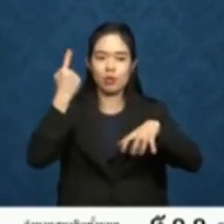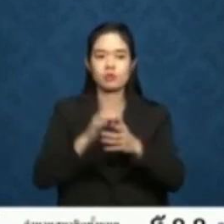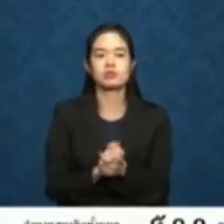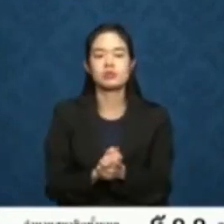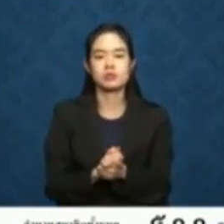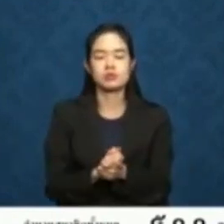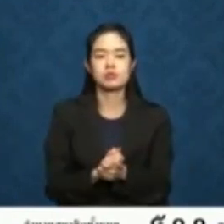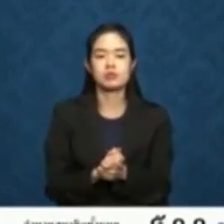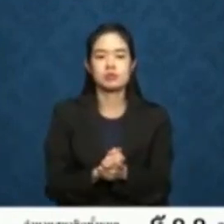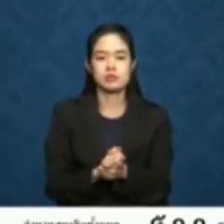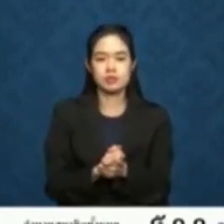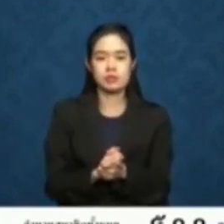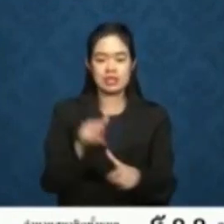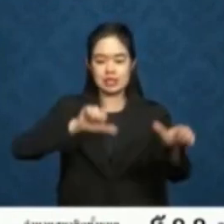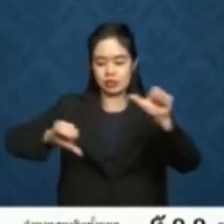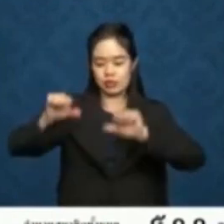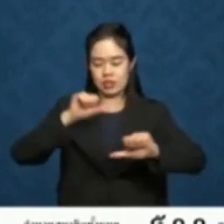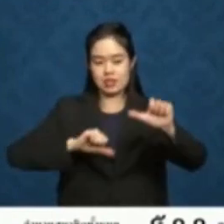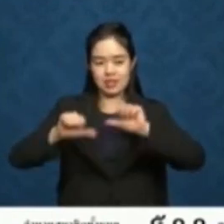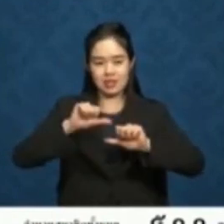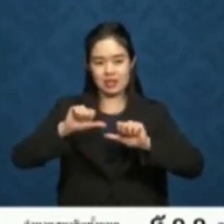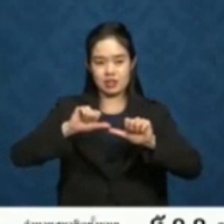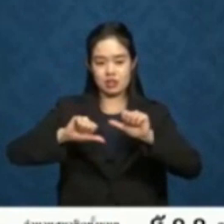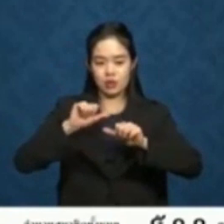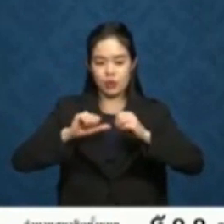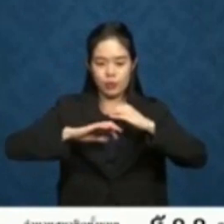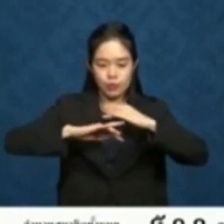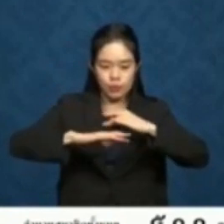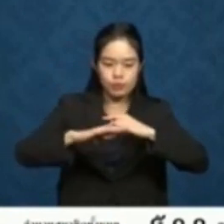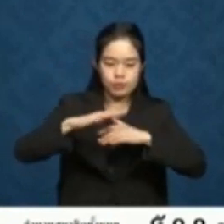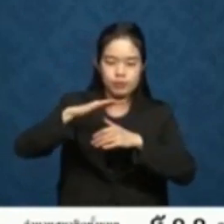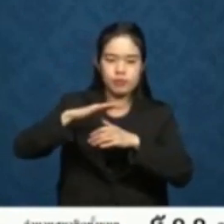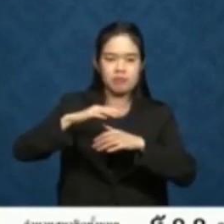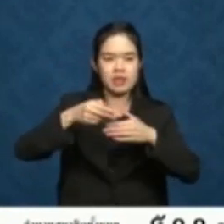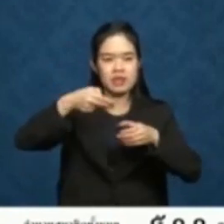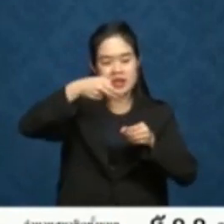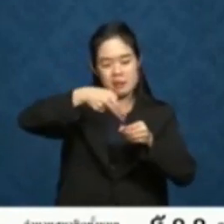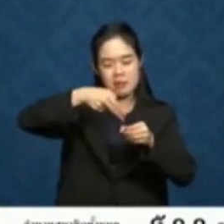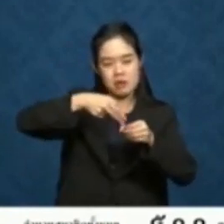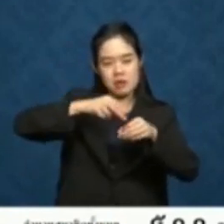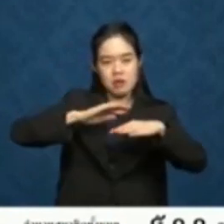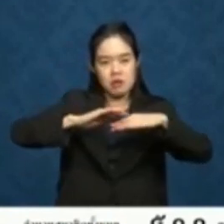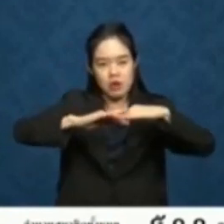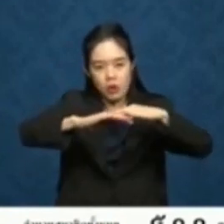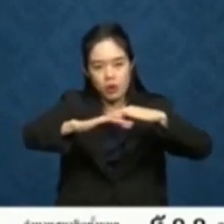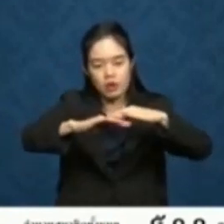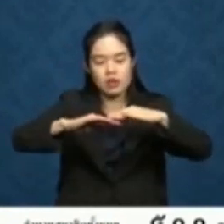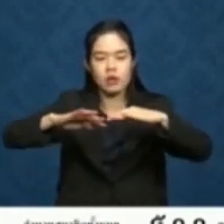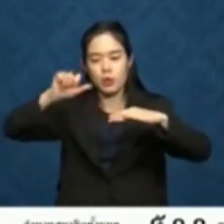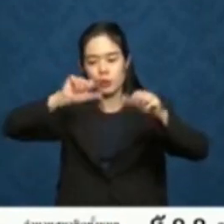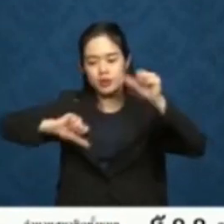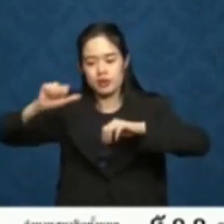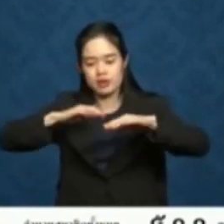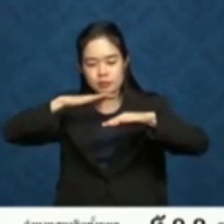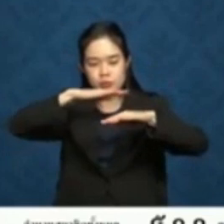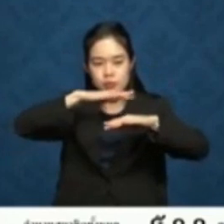นี้นี่ขนาดว่าใช้สารเคมีกดน้ำมันให้จมลงไปสู่ใต้ท้องทะเลแล้วนะครับยังมีน้ำมันอีกปริมาณมหาศาลที่ไม่สามาร